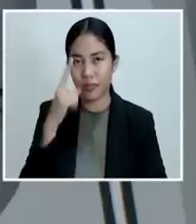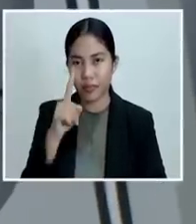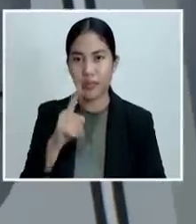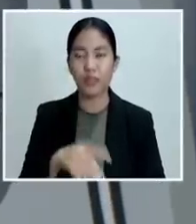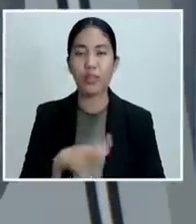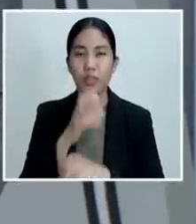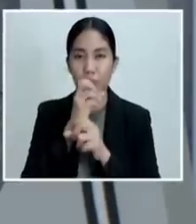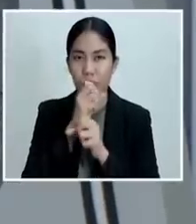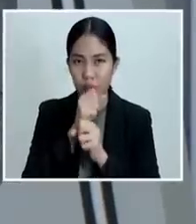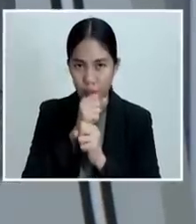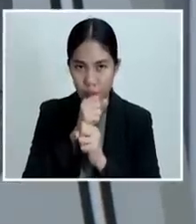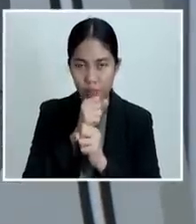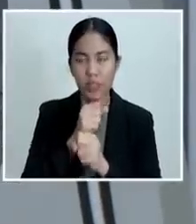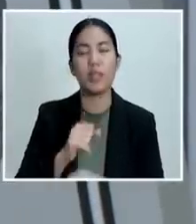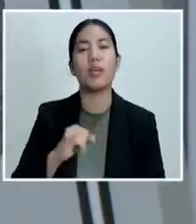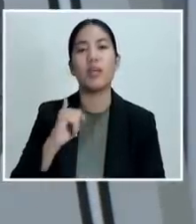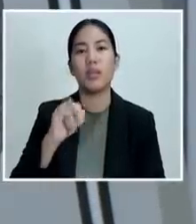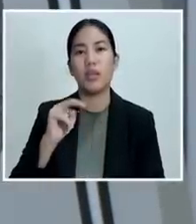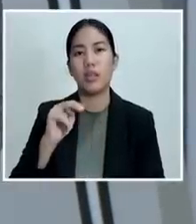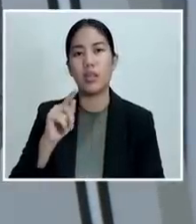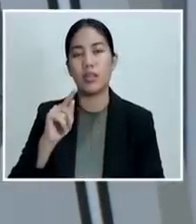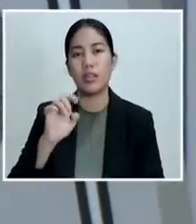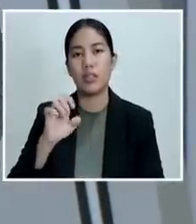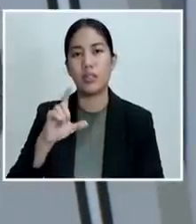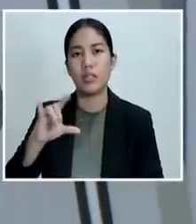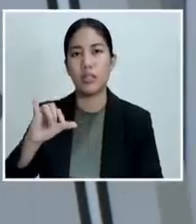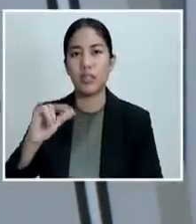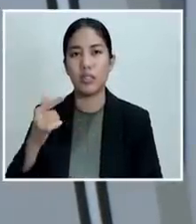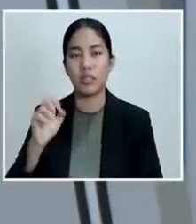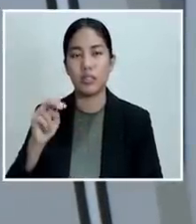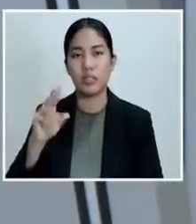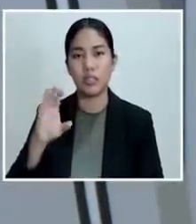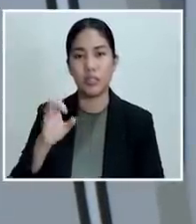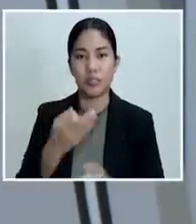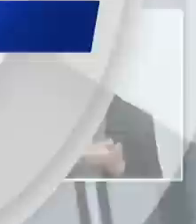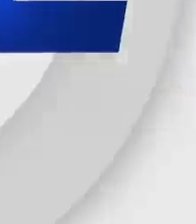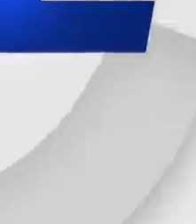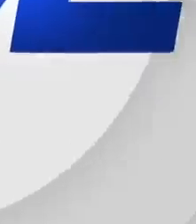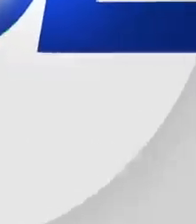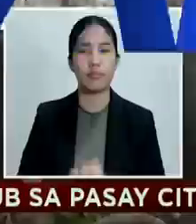at intelligence funds. Nagpapatrol, RG Cruz.